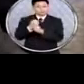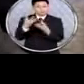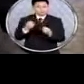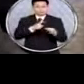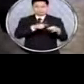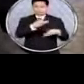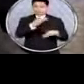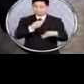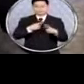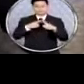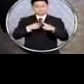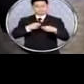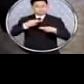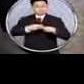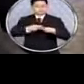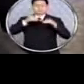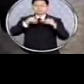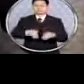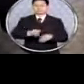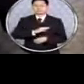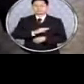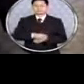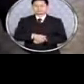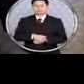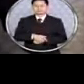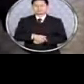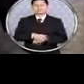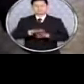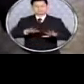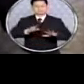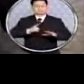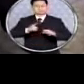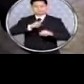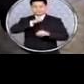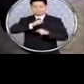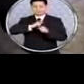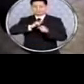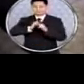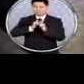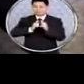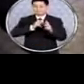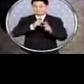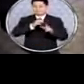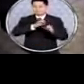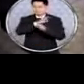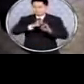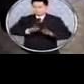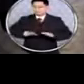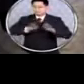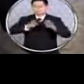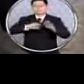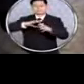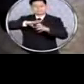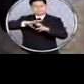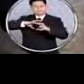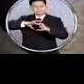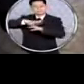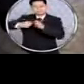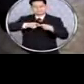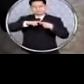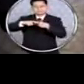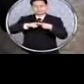没有收入，人就没有信心。所以我们必须要让台湾的产业跟台湾的经济发展连接，跟全球连接，